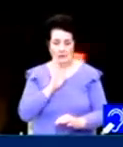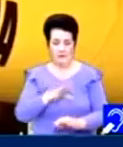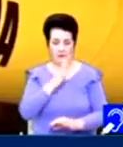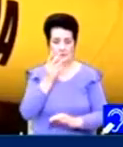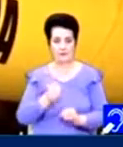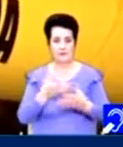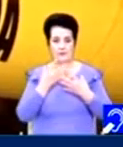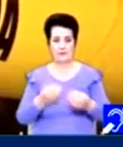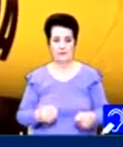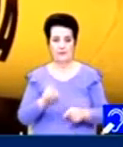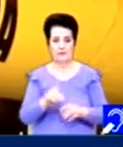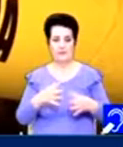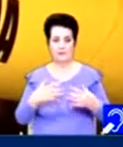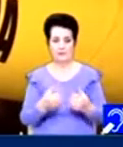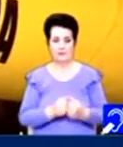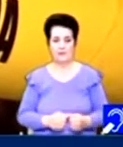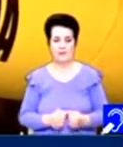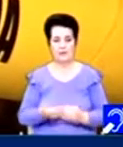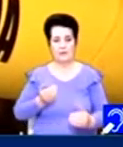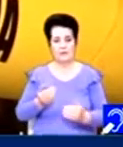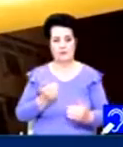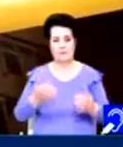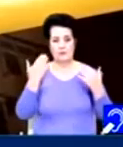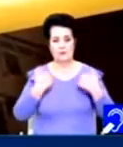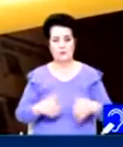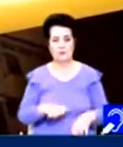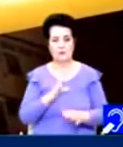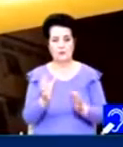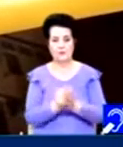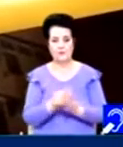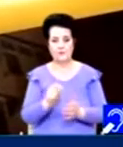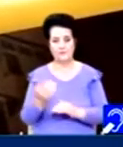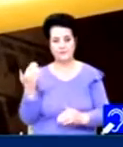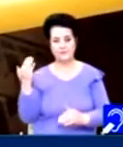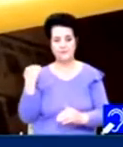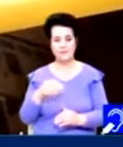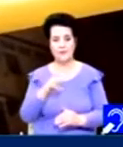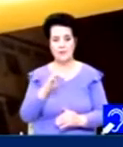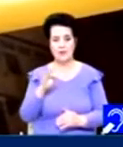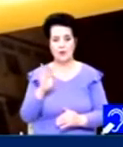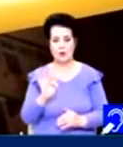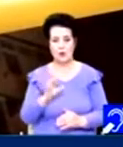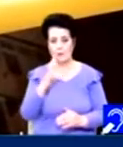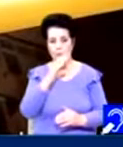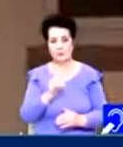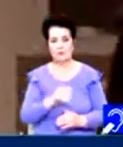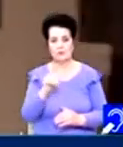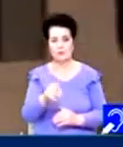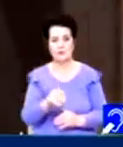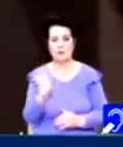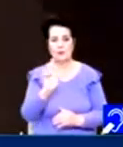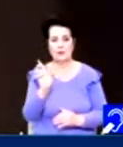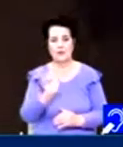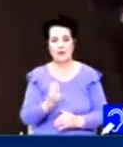dată dispărută de către familie, iar ulterior, corpul ei a fost găsit pe bancheta din spate a unui microbus parcat printre blocurile din